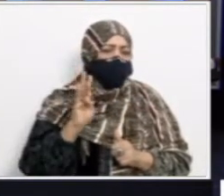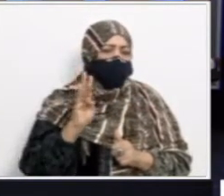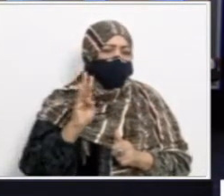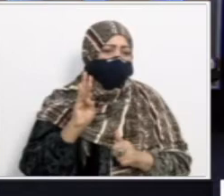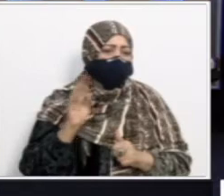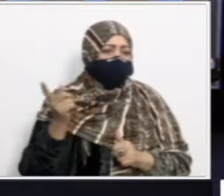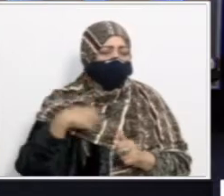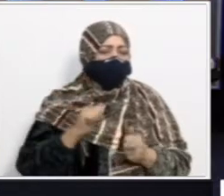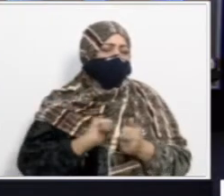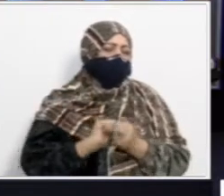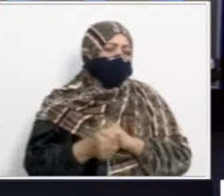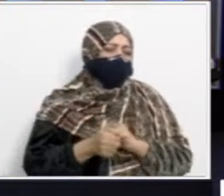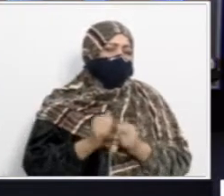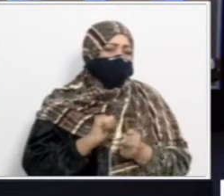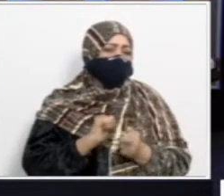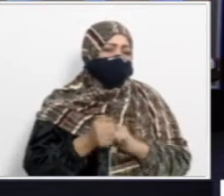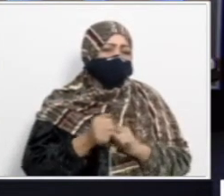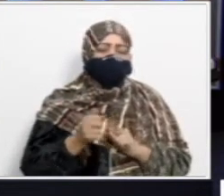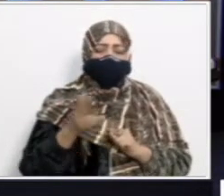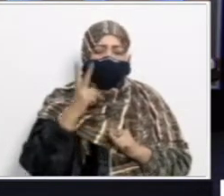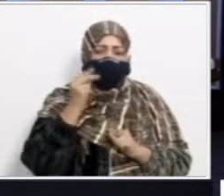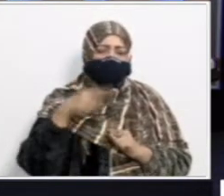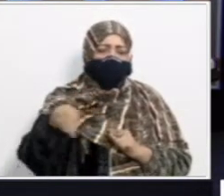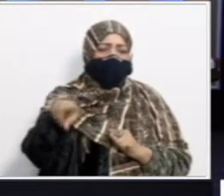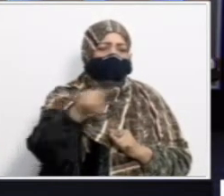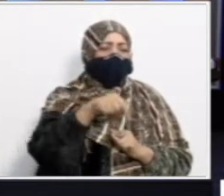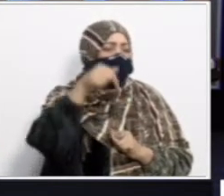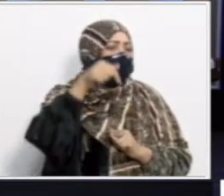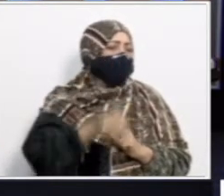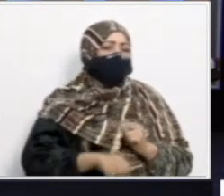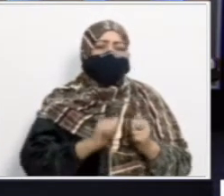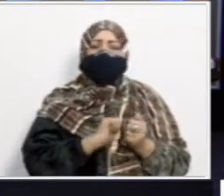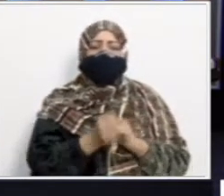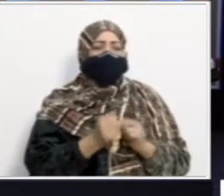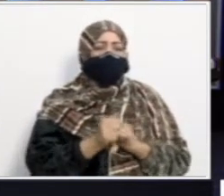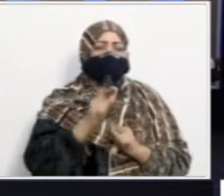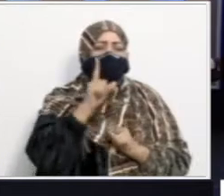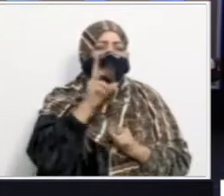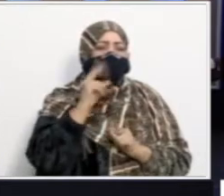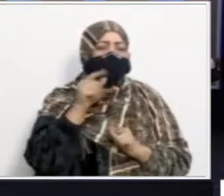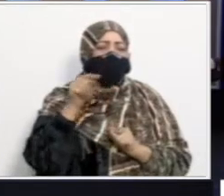الطلاق. هم طلبوا الطلاق اجباري، يعني انتي من جوا مني بش نطلق.